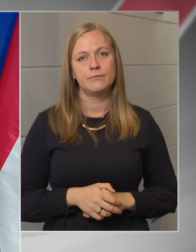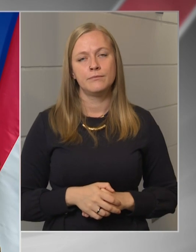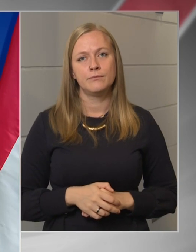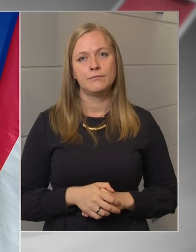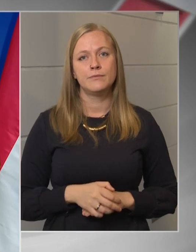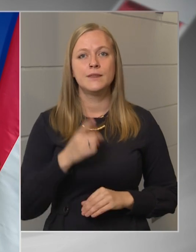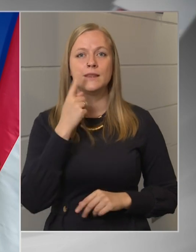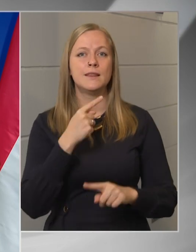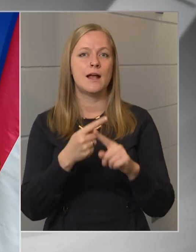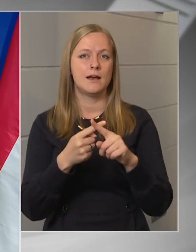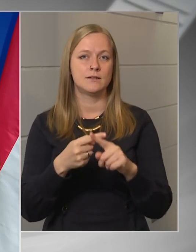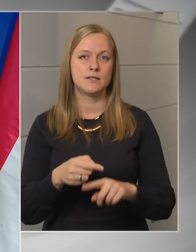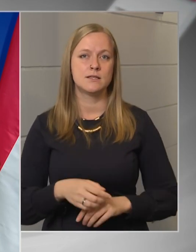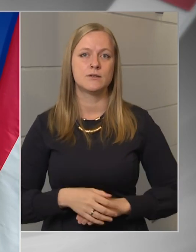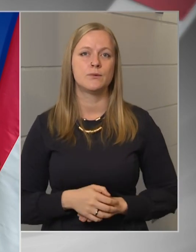Telex.